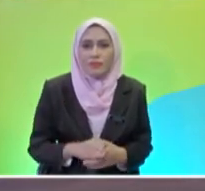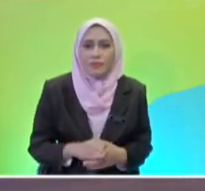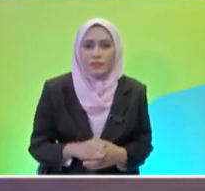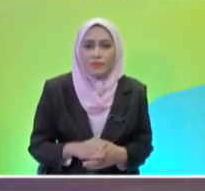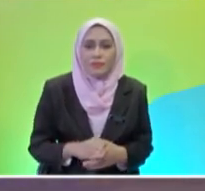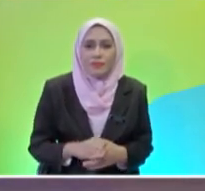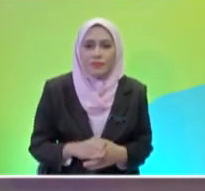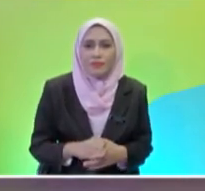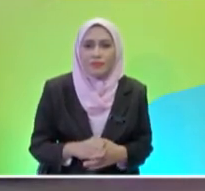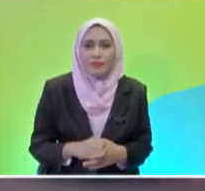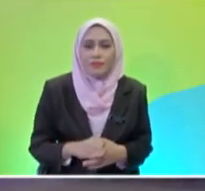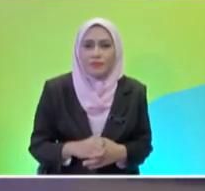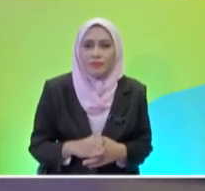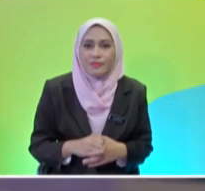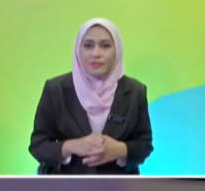Cici!